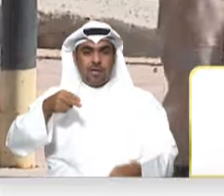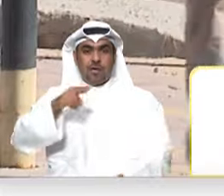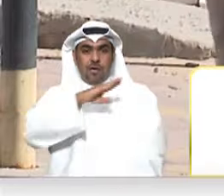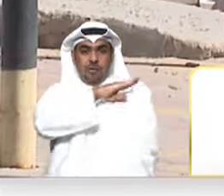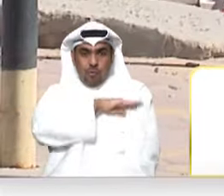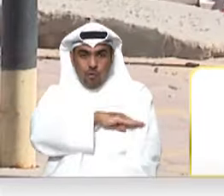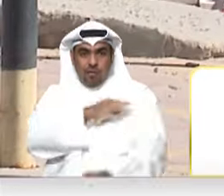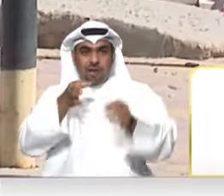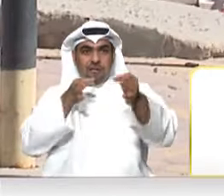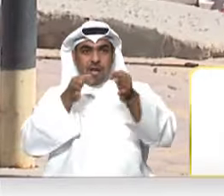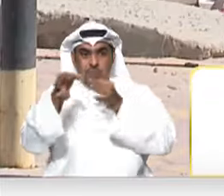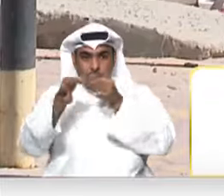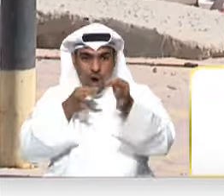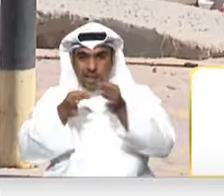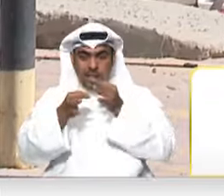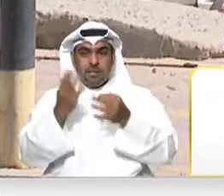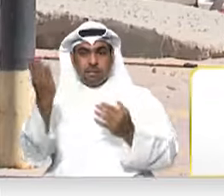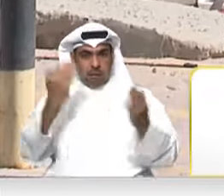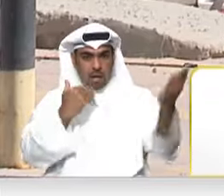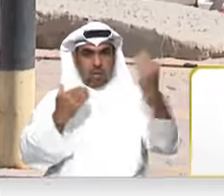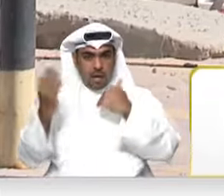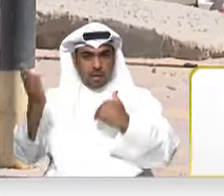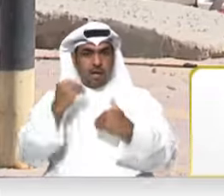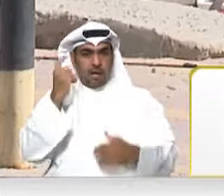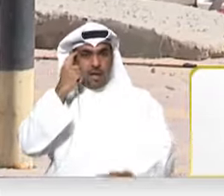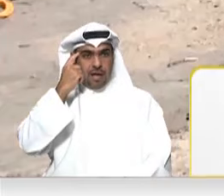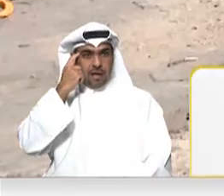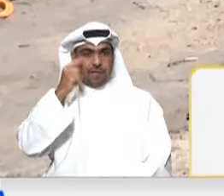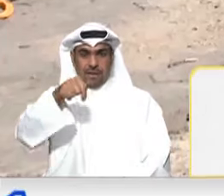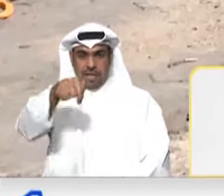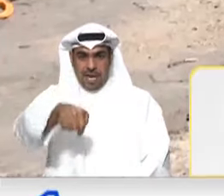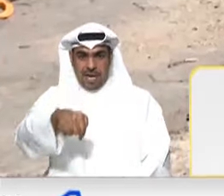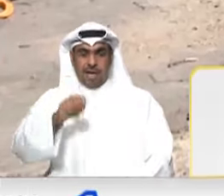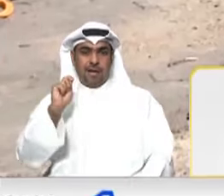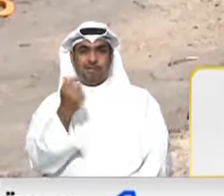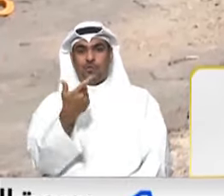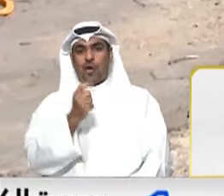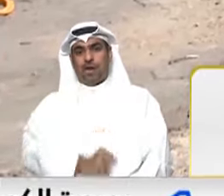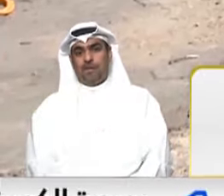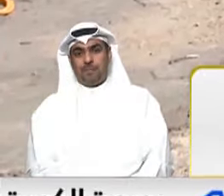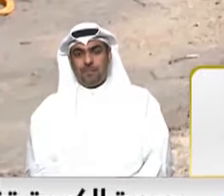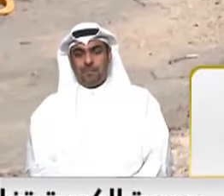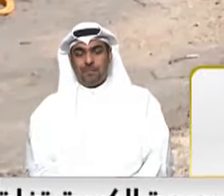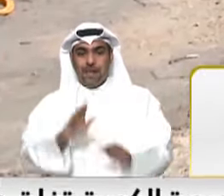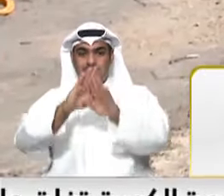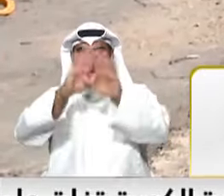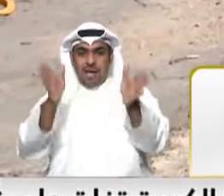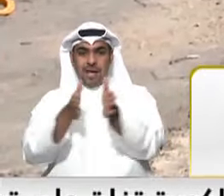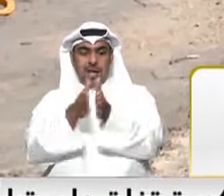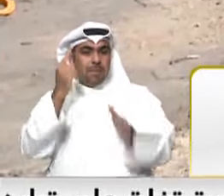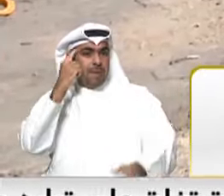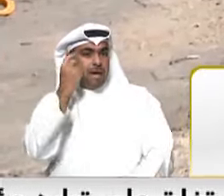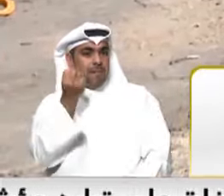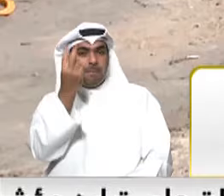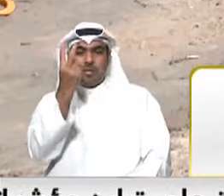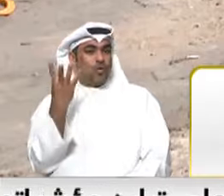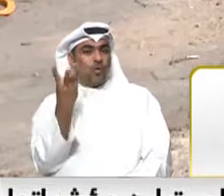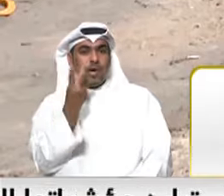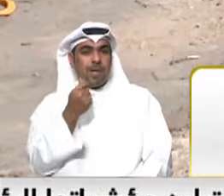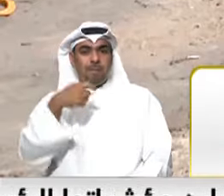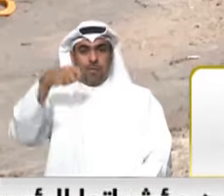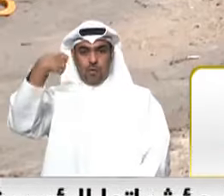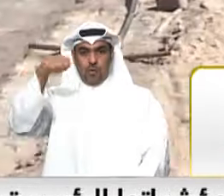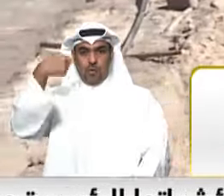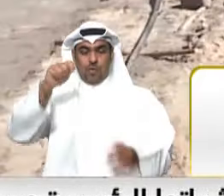لتنفيذ هذا المشروع. المشروع الآن في مراحل متقدمة. مشاريع هم تقريبا راح يكونون 12 مشروع لوزارة الأشغال العامة، كل